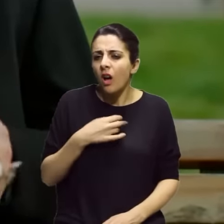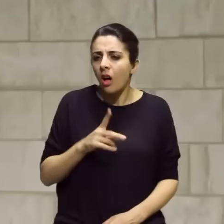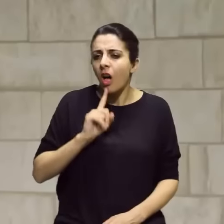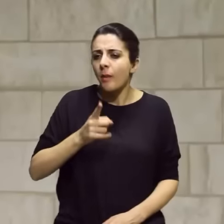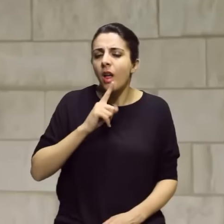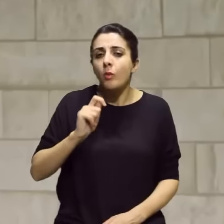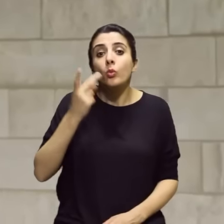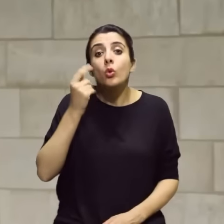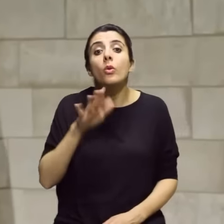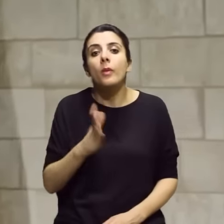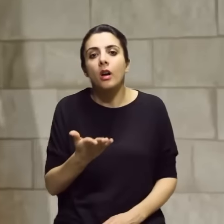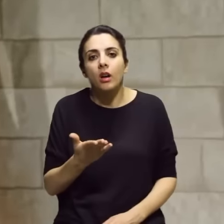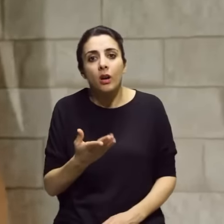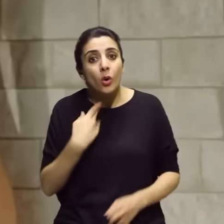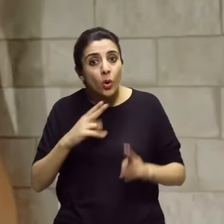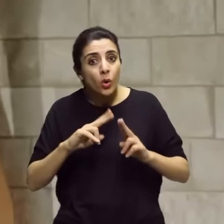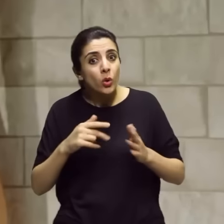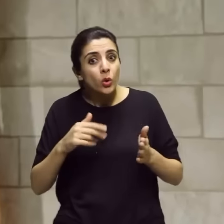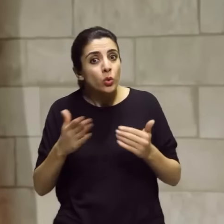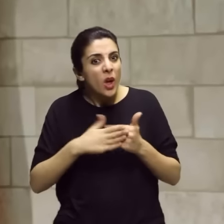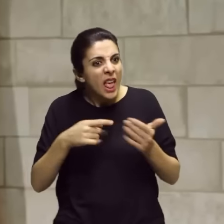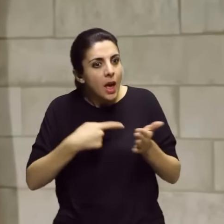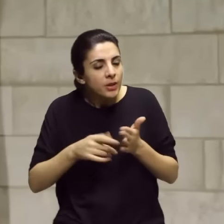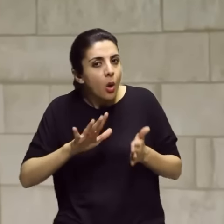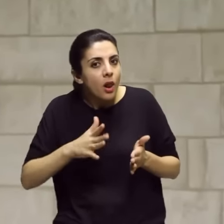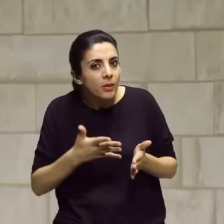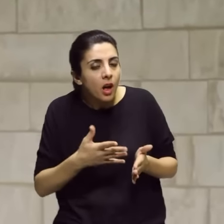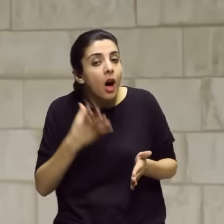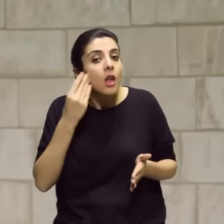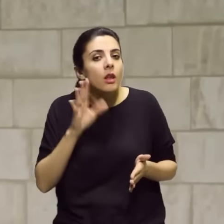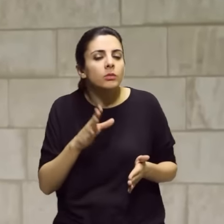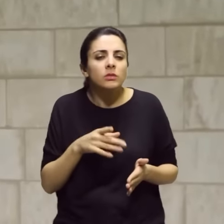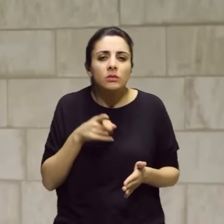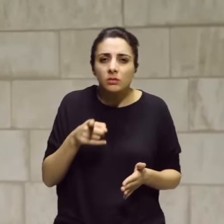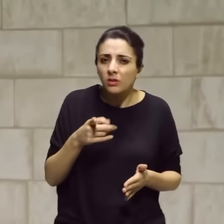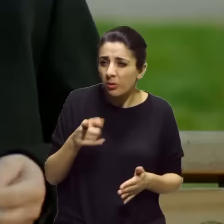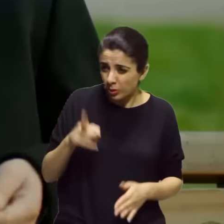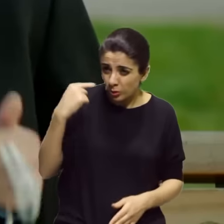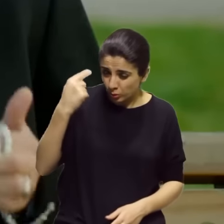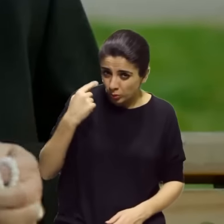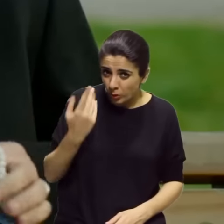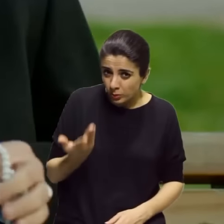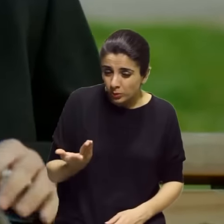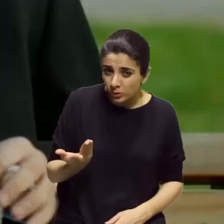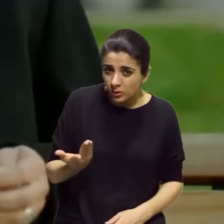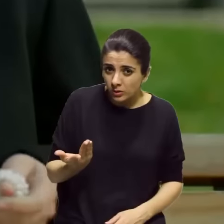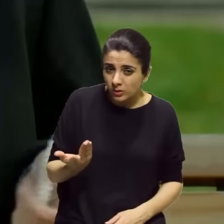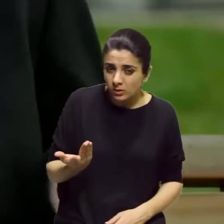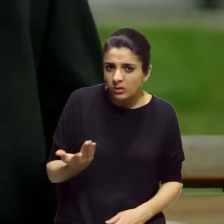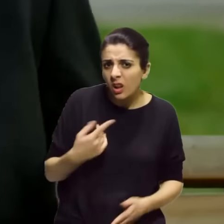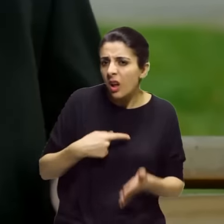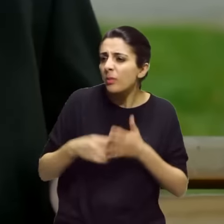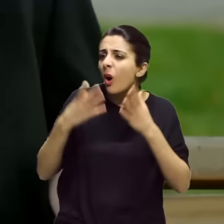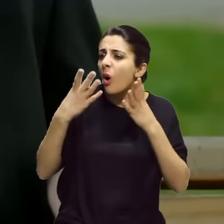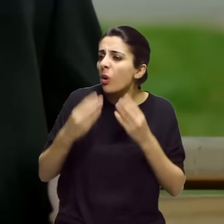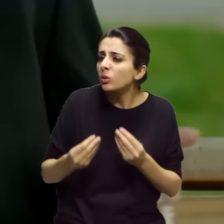unutma. Ama düğün iptal olabilir de. Bakın anlamıyorsunuz. Ya sen de bunu mu derginiyorsun Allah aşkına? İptal